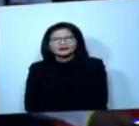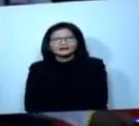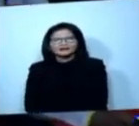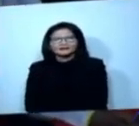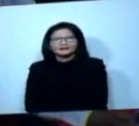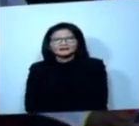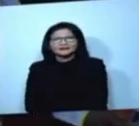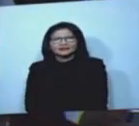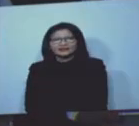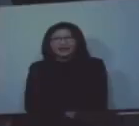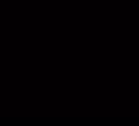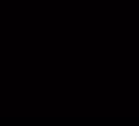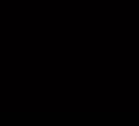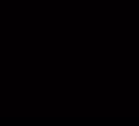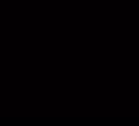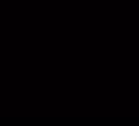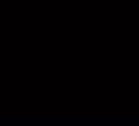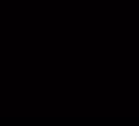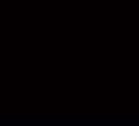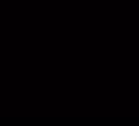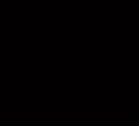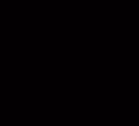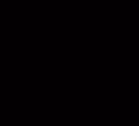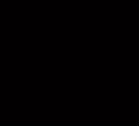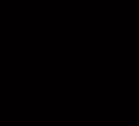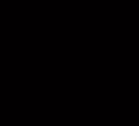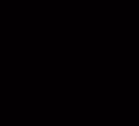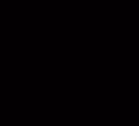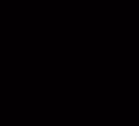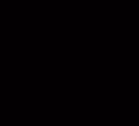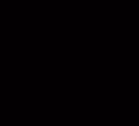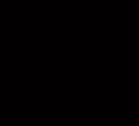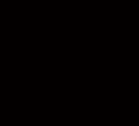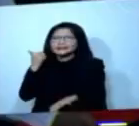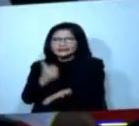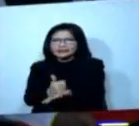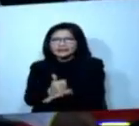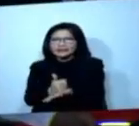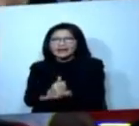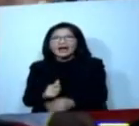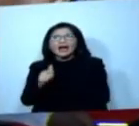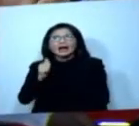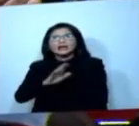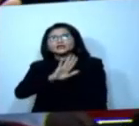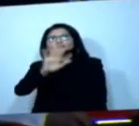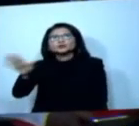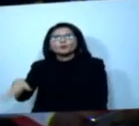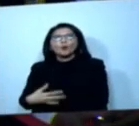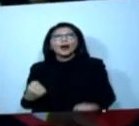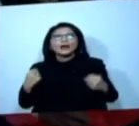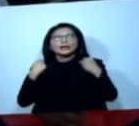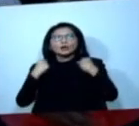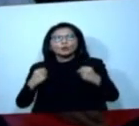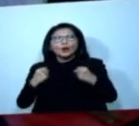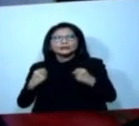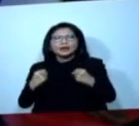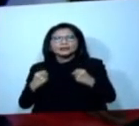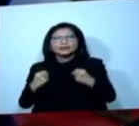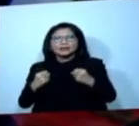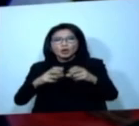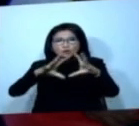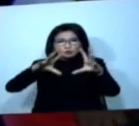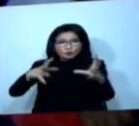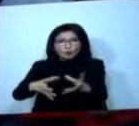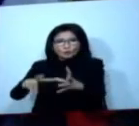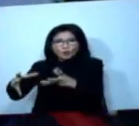PDIP. Sayang disayang, meskipun para pejuang lembaga survei mengatakan mereka bagian dari proses demokratisasi dan ikut